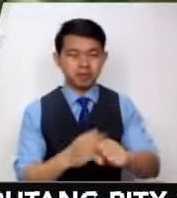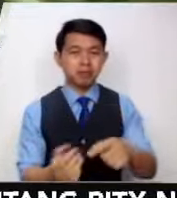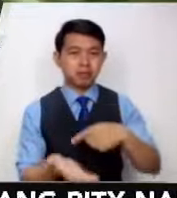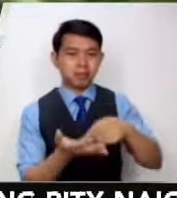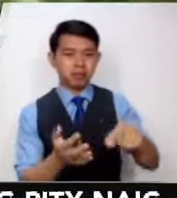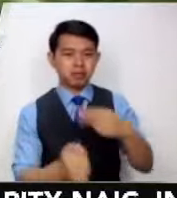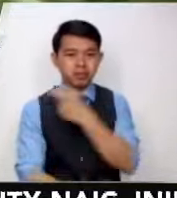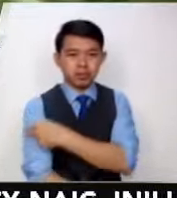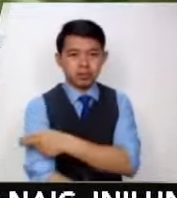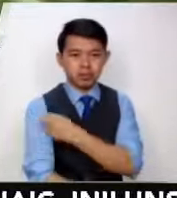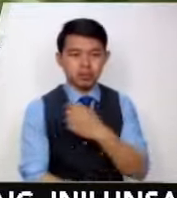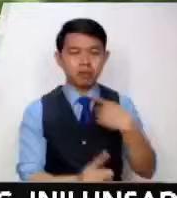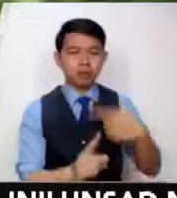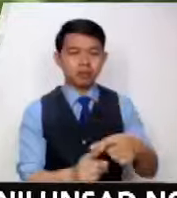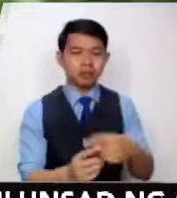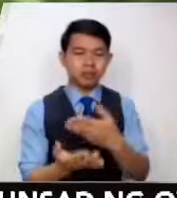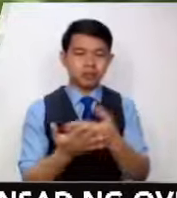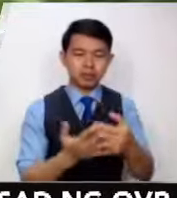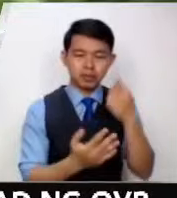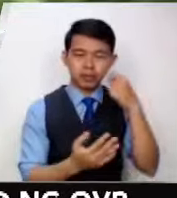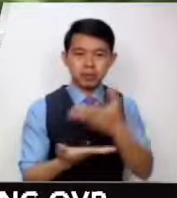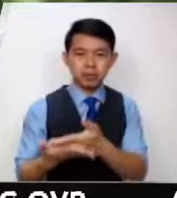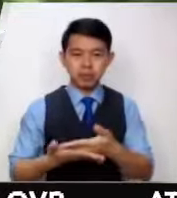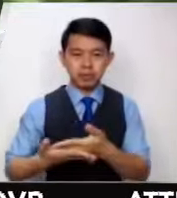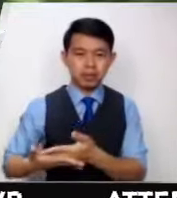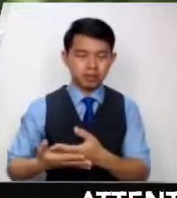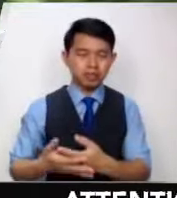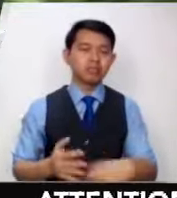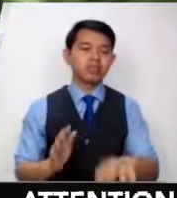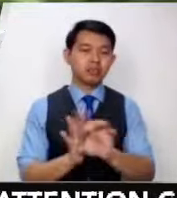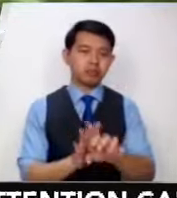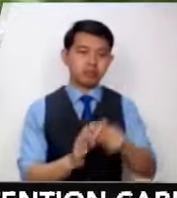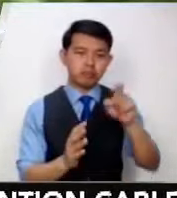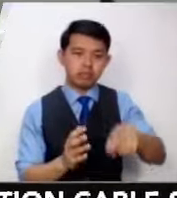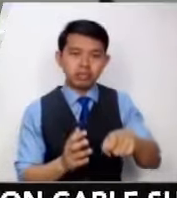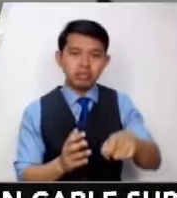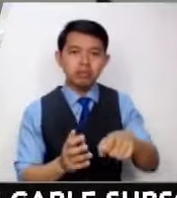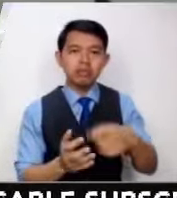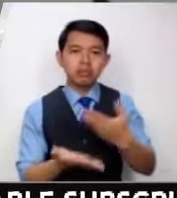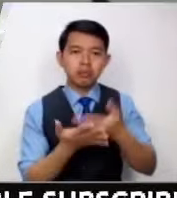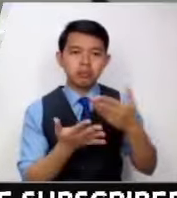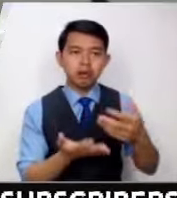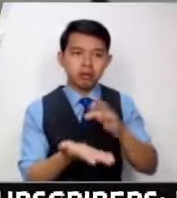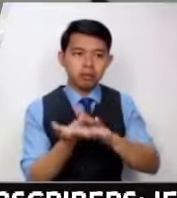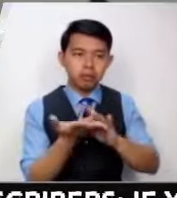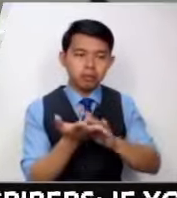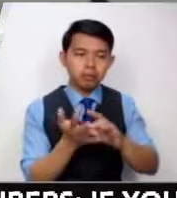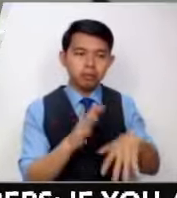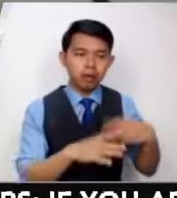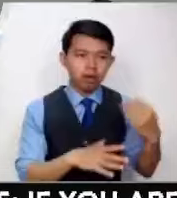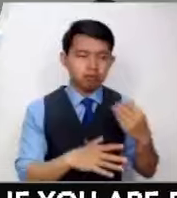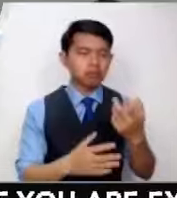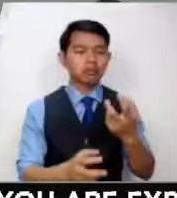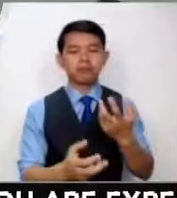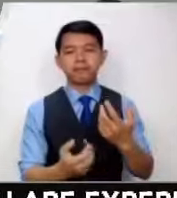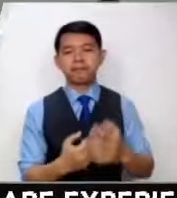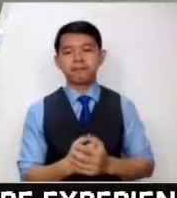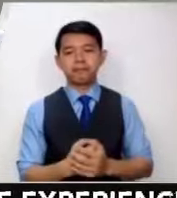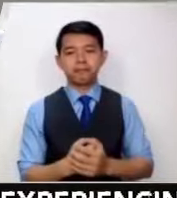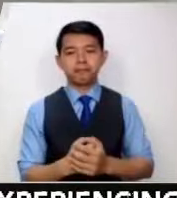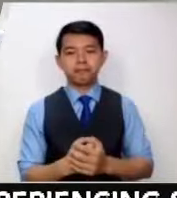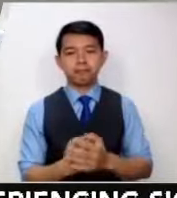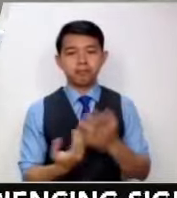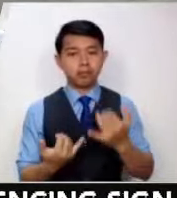bata, tapos pambili ng kunyari may mga kailangan na bilihin ng gamot sa labas. Mas mataas na ang itinakdang poverty threshold